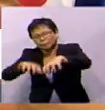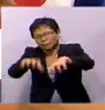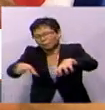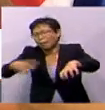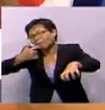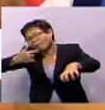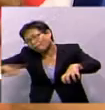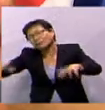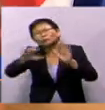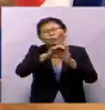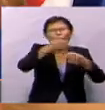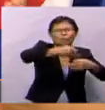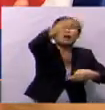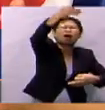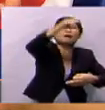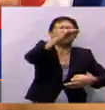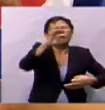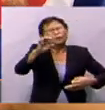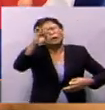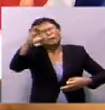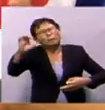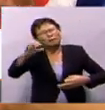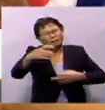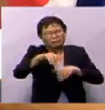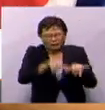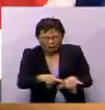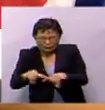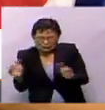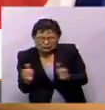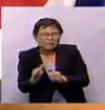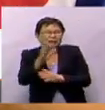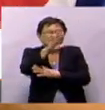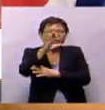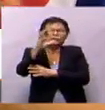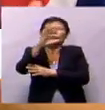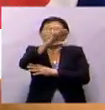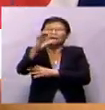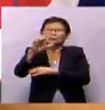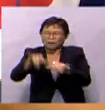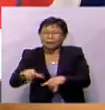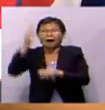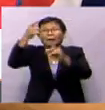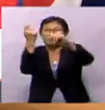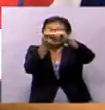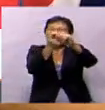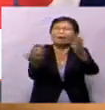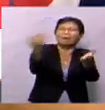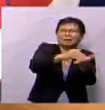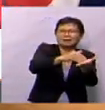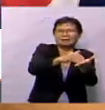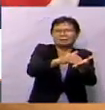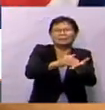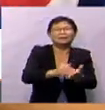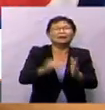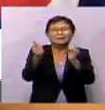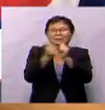apa ni flat-flat yang 480 kaki persegi, 500 kaki persegi ini akan dibangunkan semula dengan